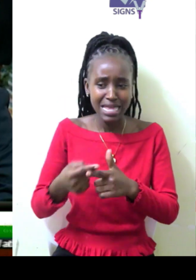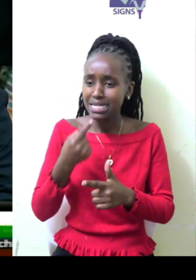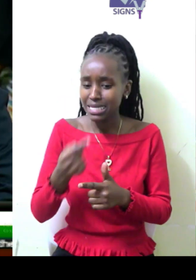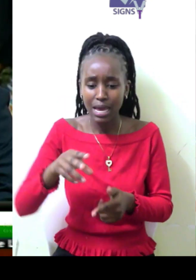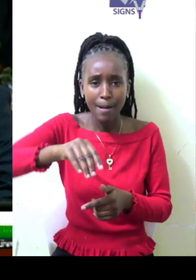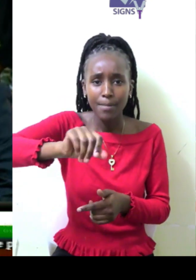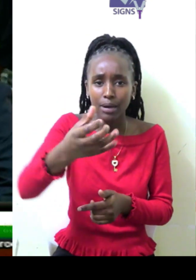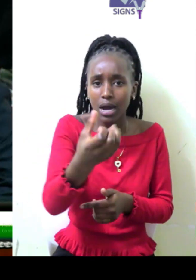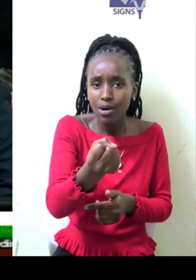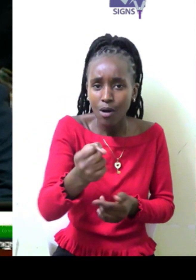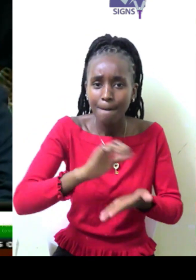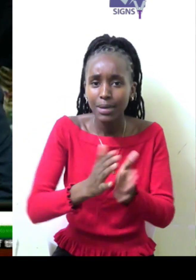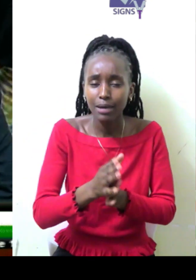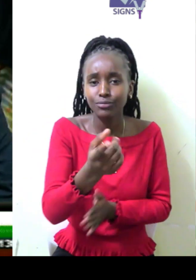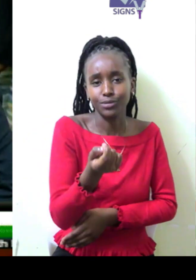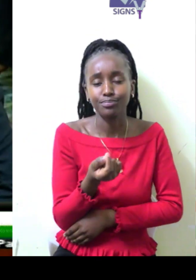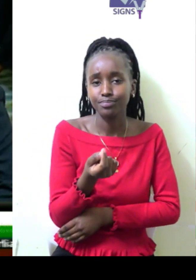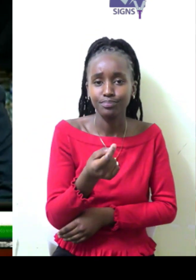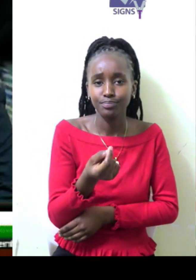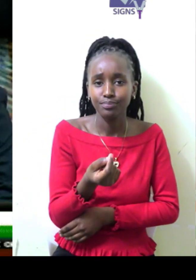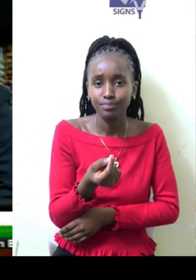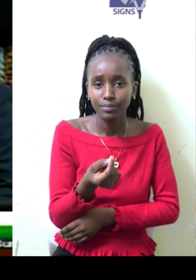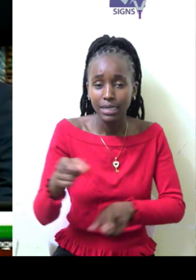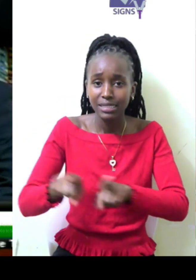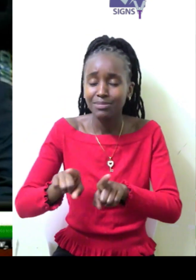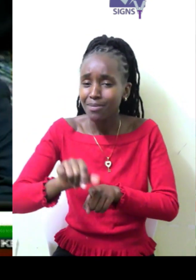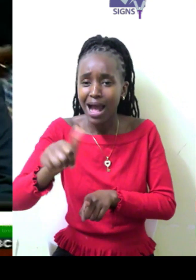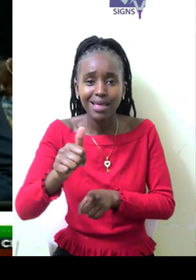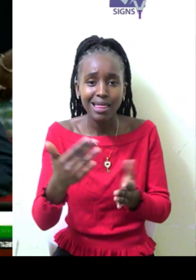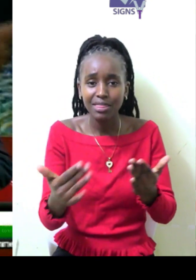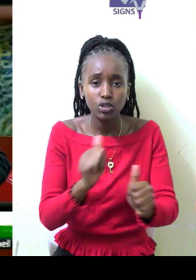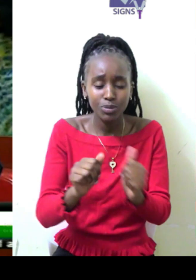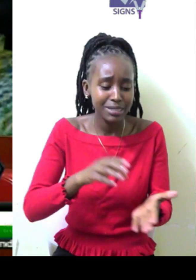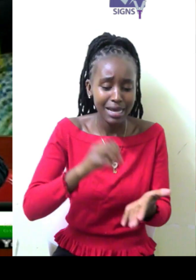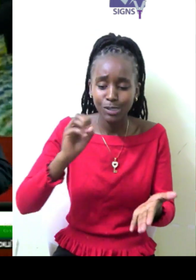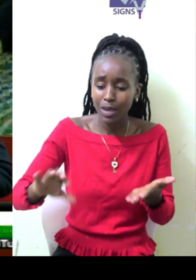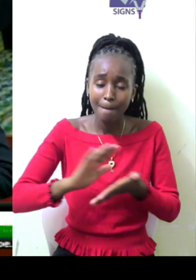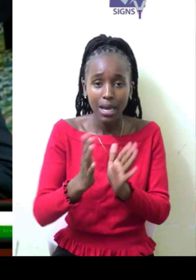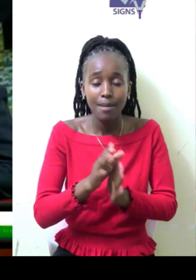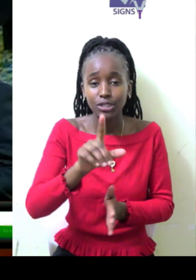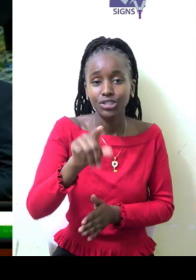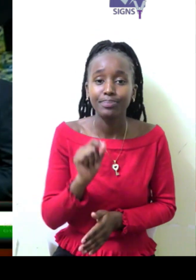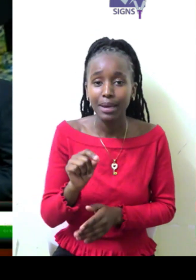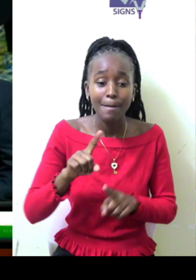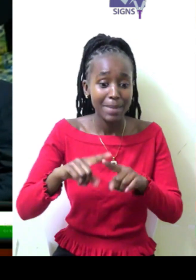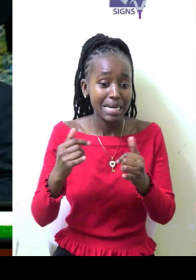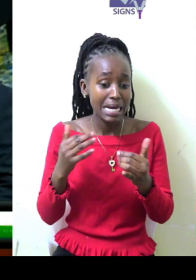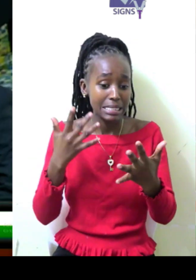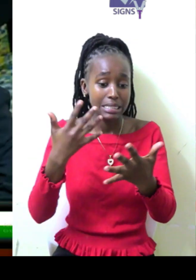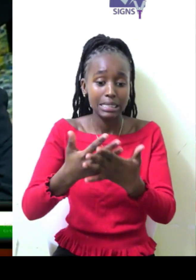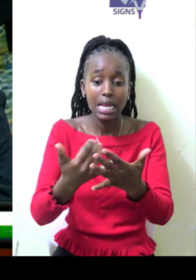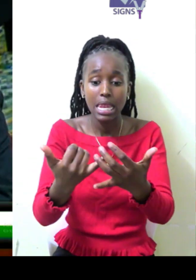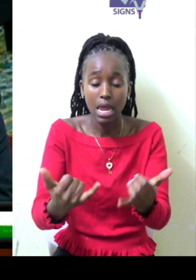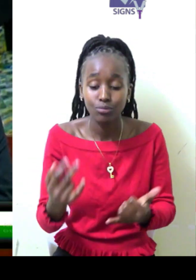wakasema gharama ya bidhaa muhimu zitashuka chini, lakini kufikia sasa Bwana Spika,